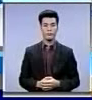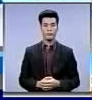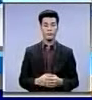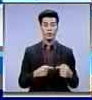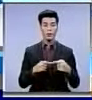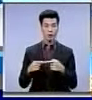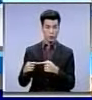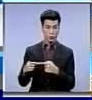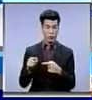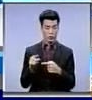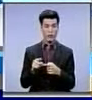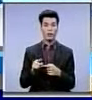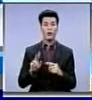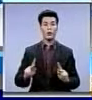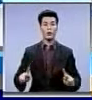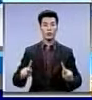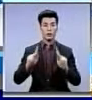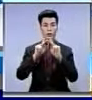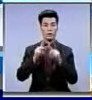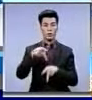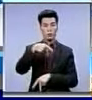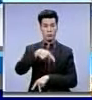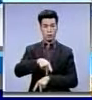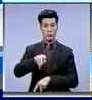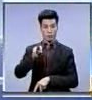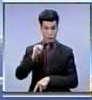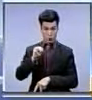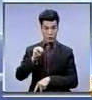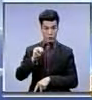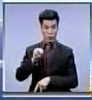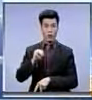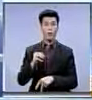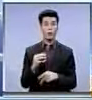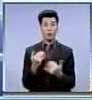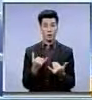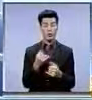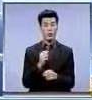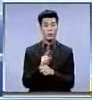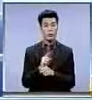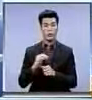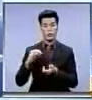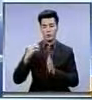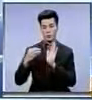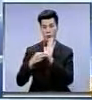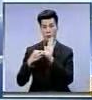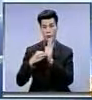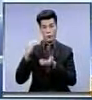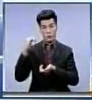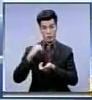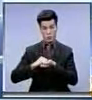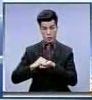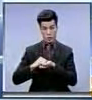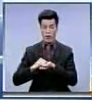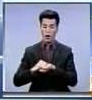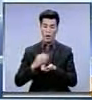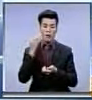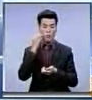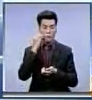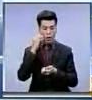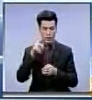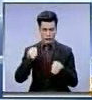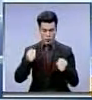พันธ์นะครับของกระทรวงพัฒนาสังคมและความมั่นคงของมนุษย์ที่ก็ได้ร่วมกับกรุงเทพมหานครเข้ารื้อบ้านชุมชนริมคลองบาง